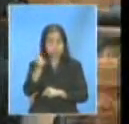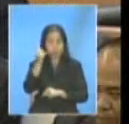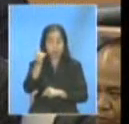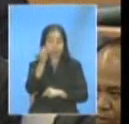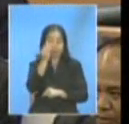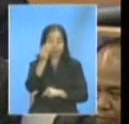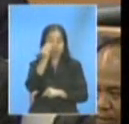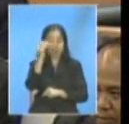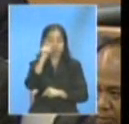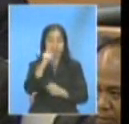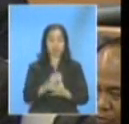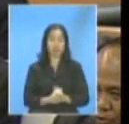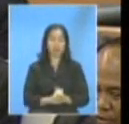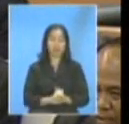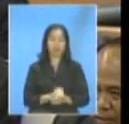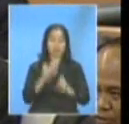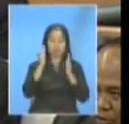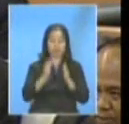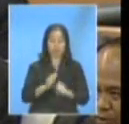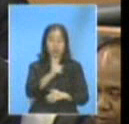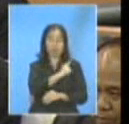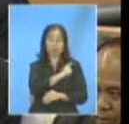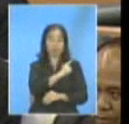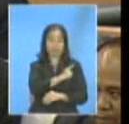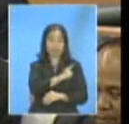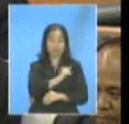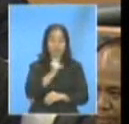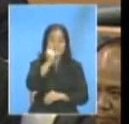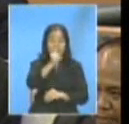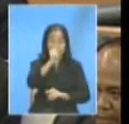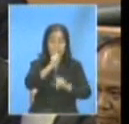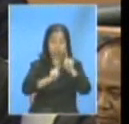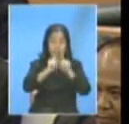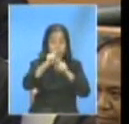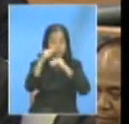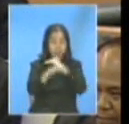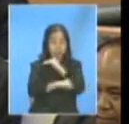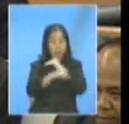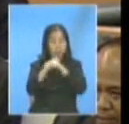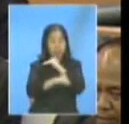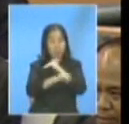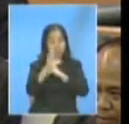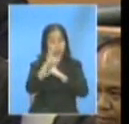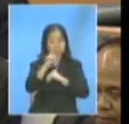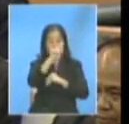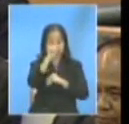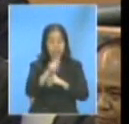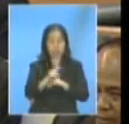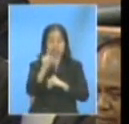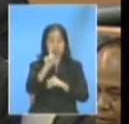ผู้ที่รับผิดชอบเวลาไปตรวจสอบในการทุจริต ของหน่วยงานและกลไกของรัฐบา